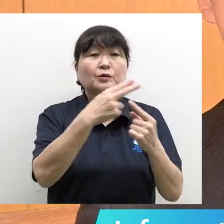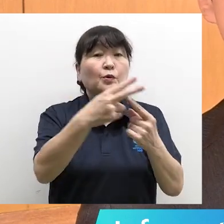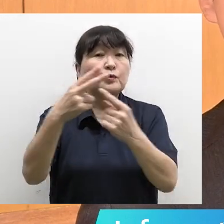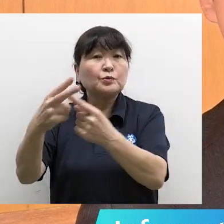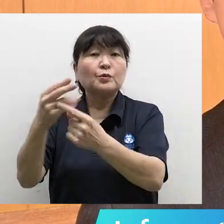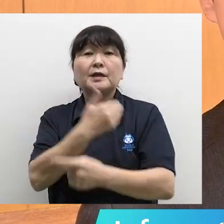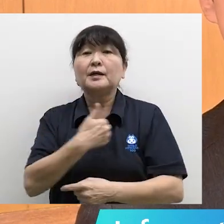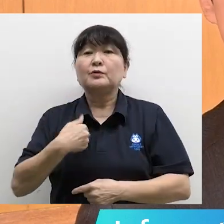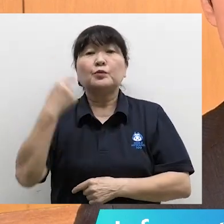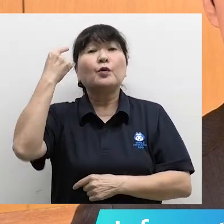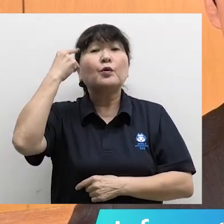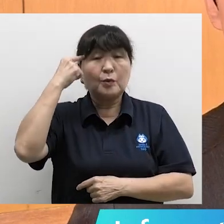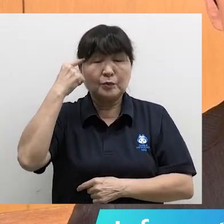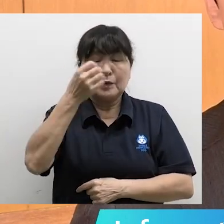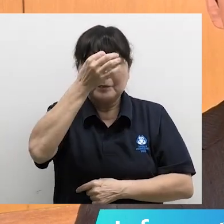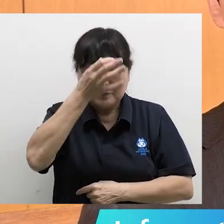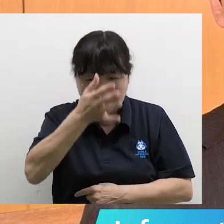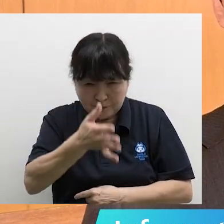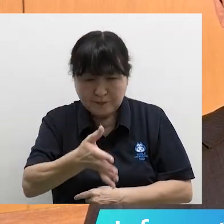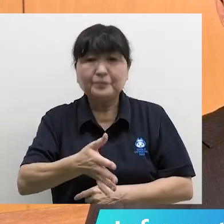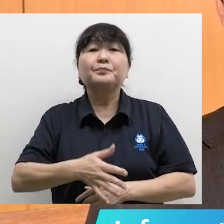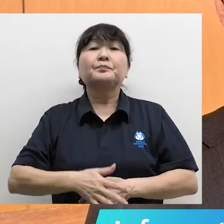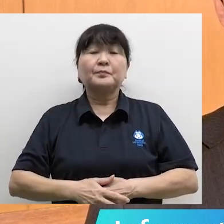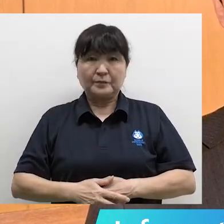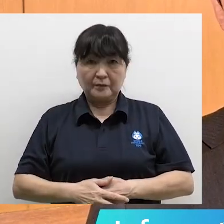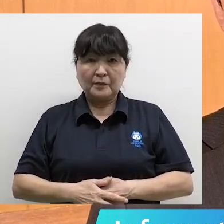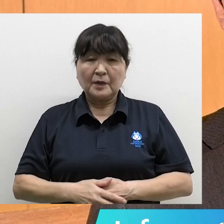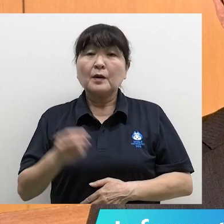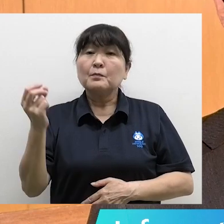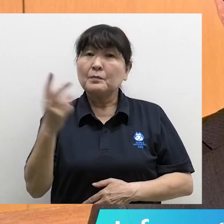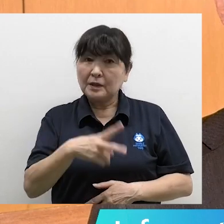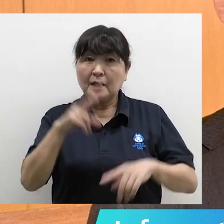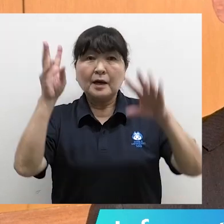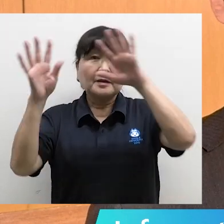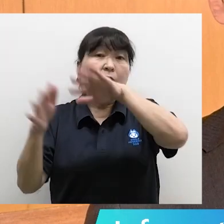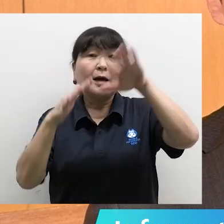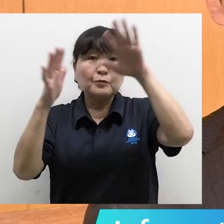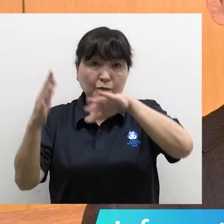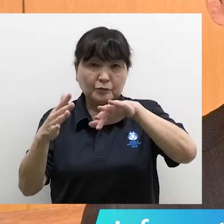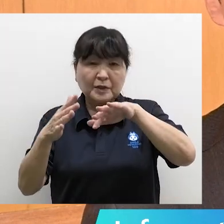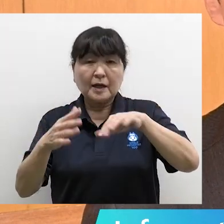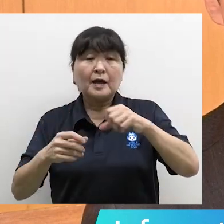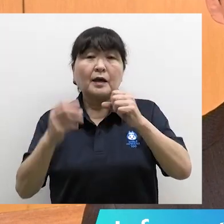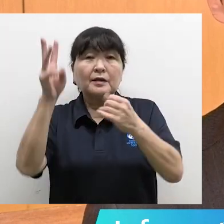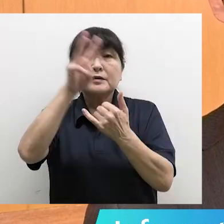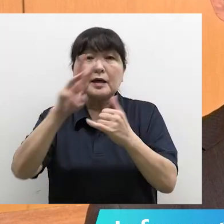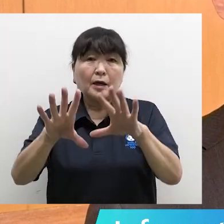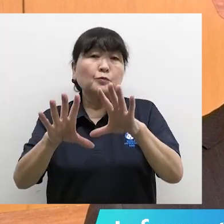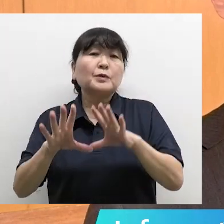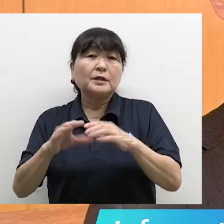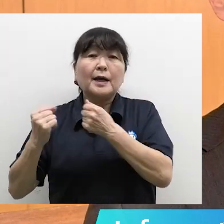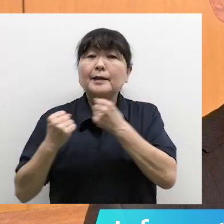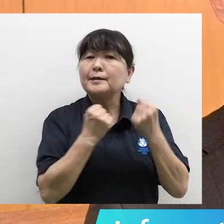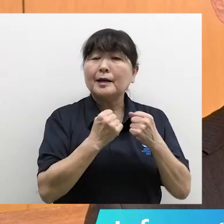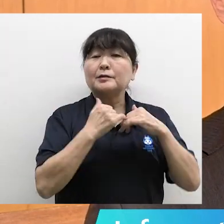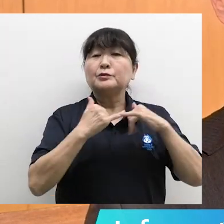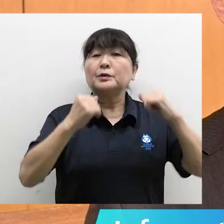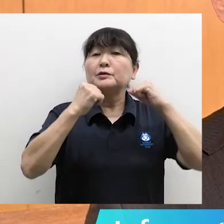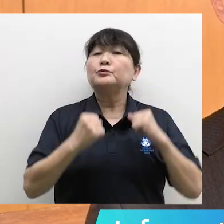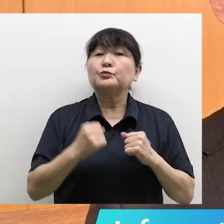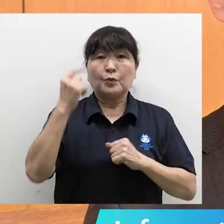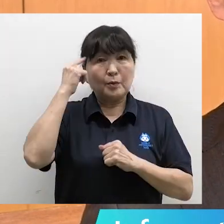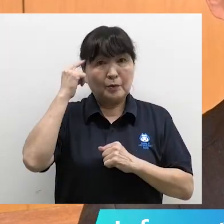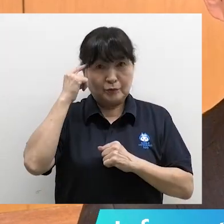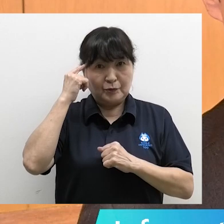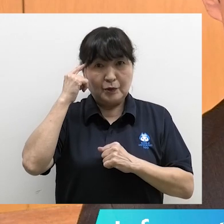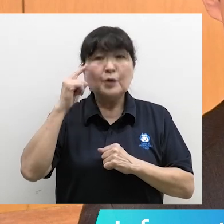ご迷惑をおかけしております。また台風被害で一時的に避難をされている方は、住民票の住所に届くことになっており